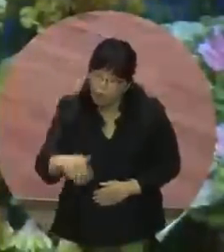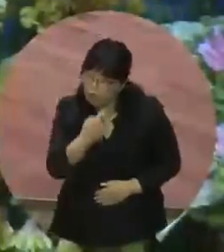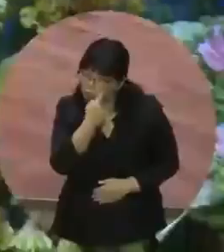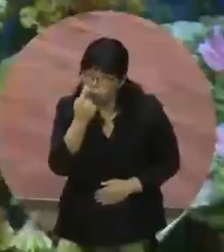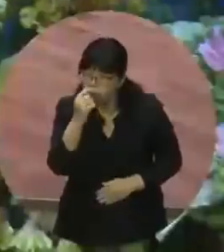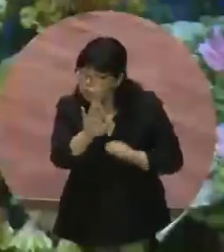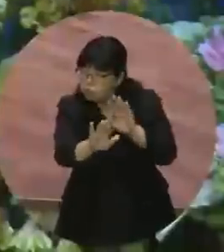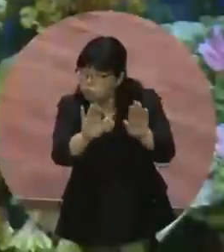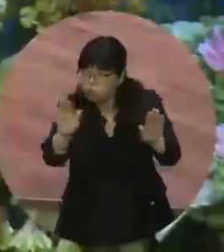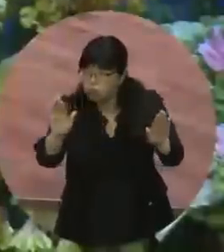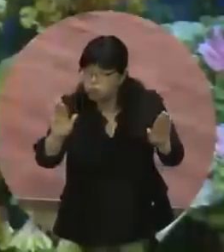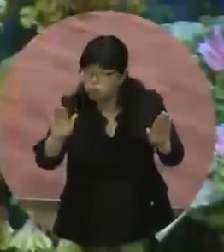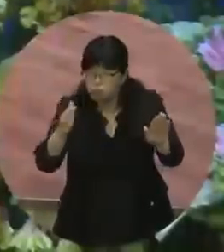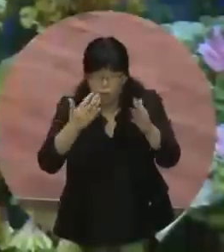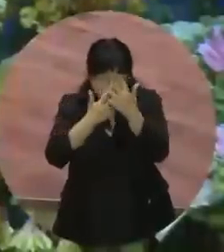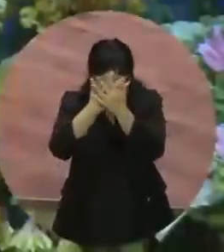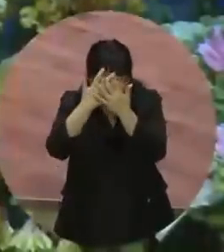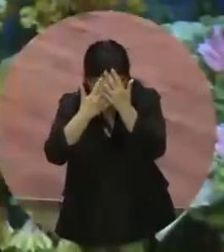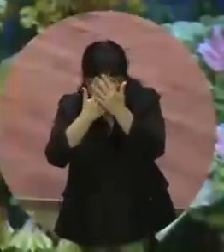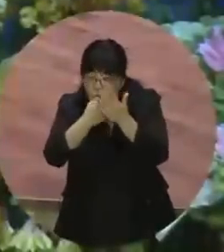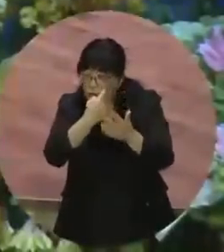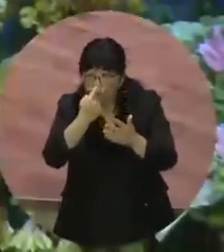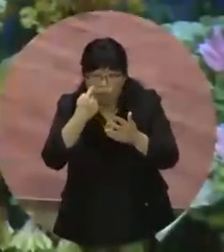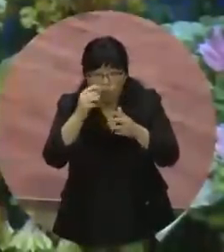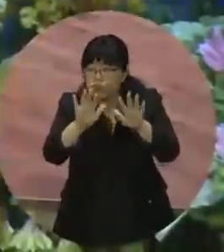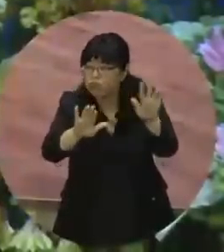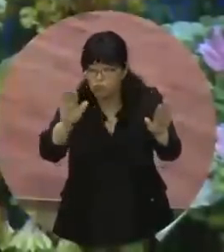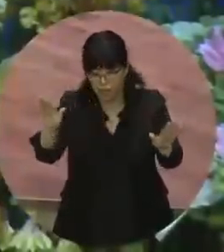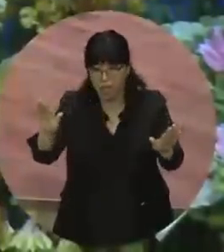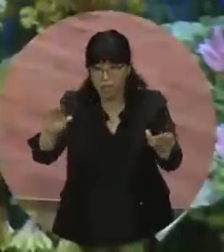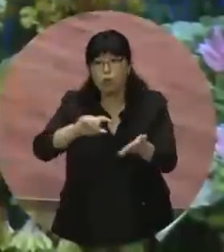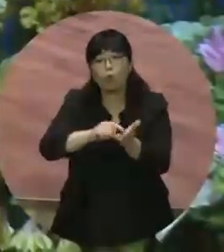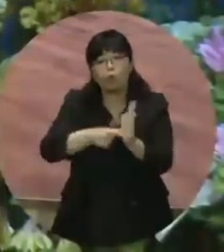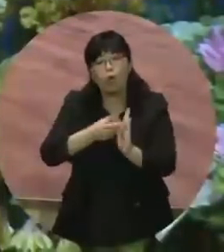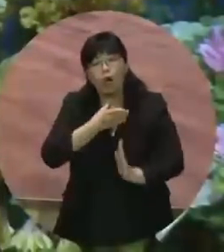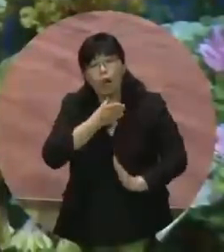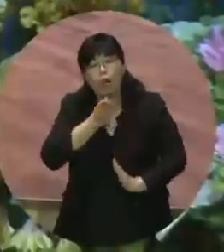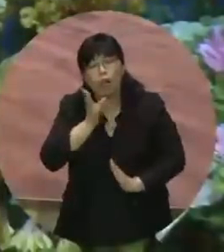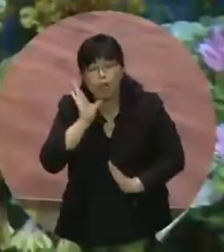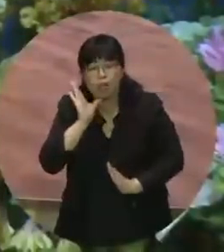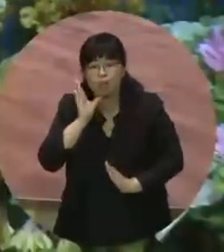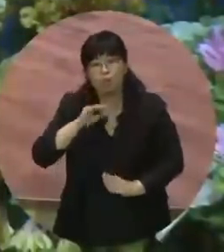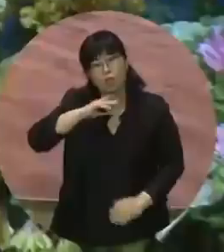못했어. 눈이 어두워. 자, 이때 이삭의 나이가 대략